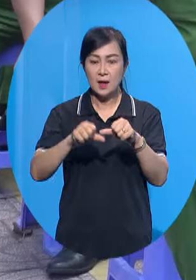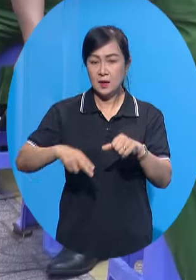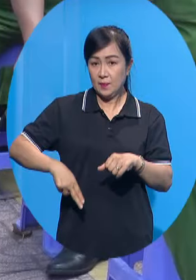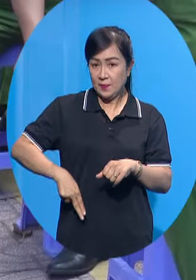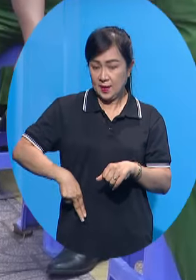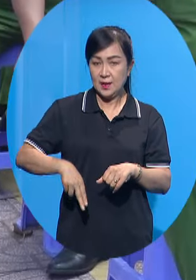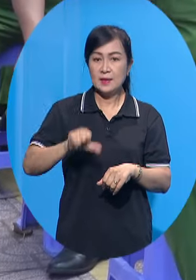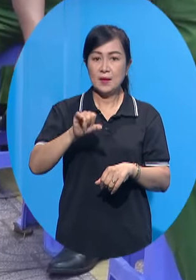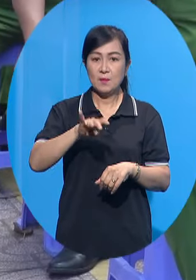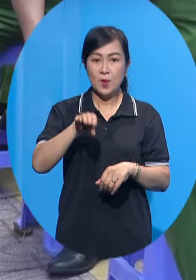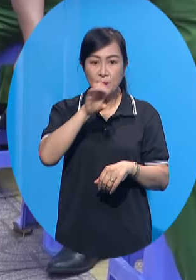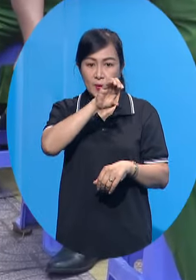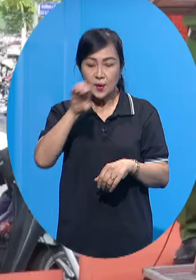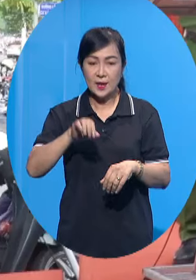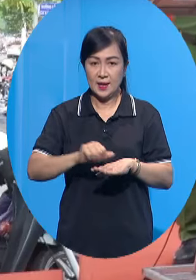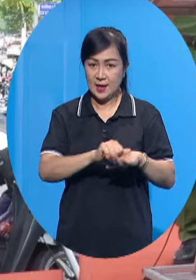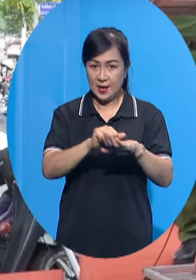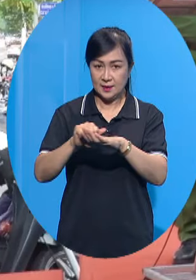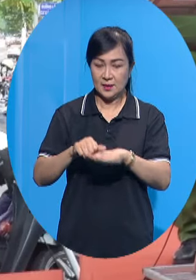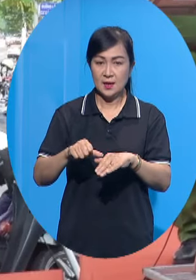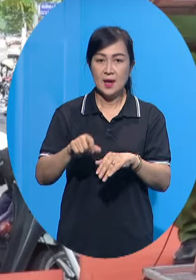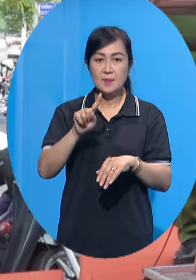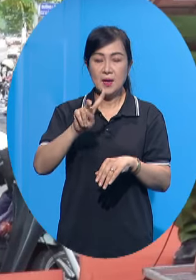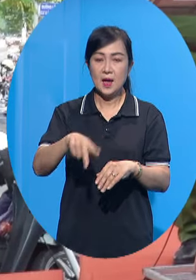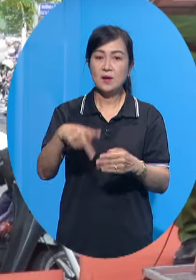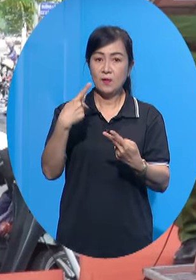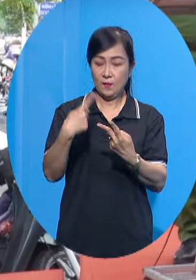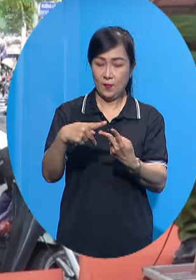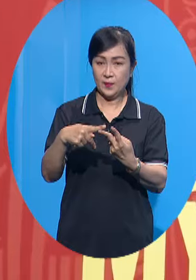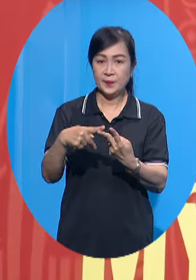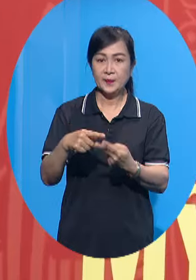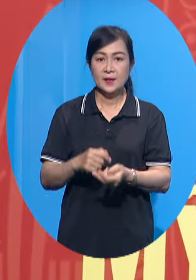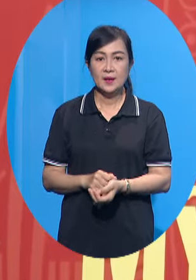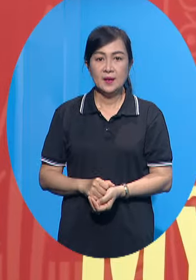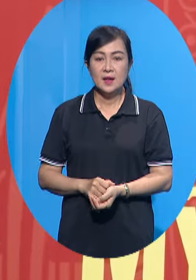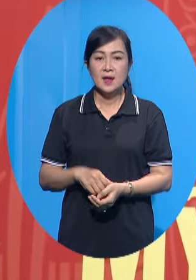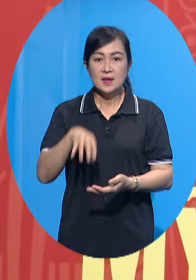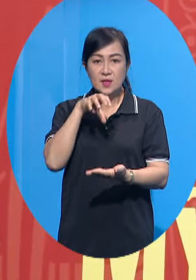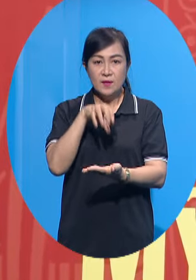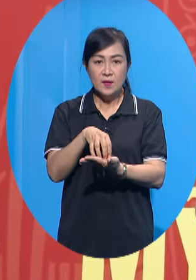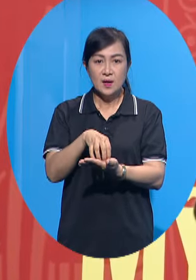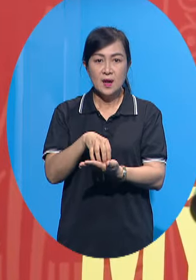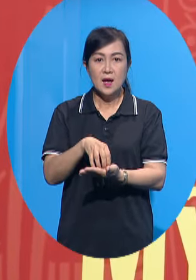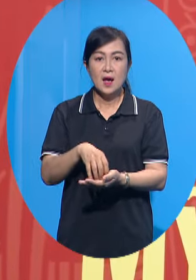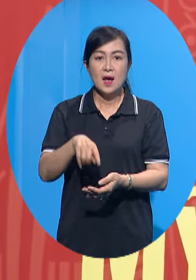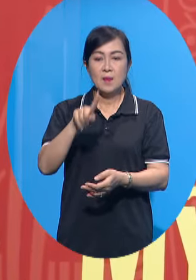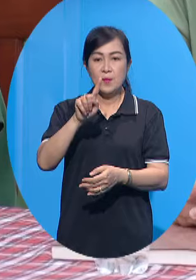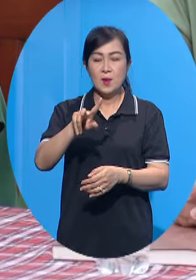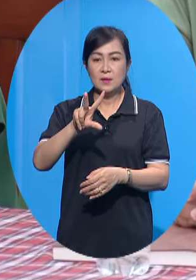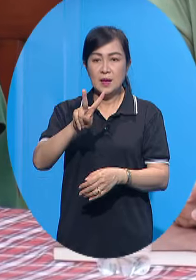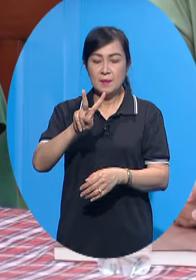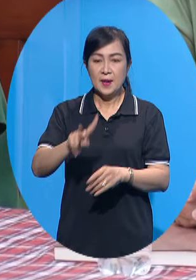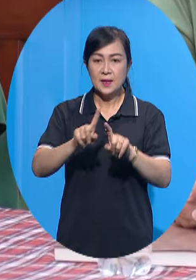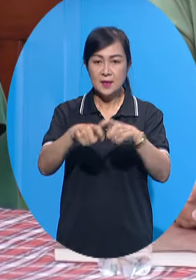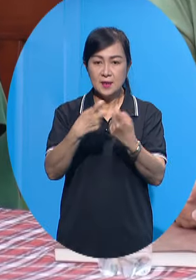phường với 64 mắt camera an ninh lắp đặt tại 12 khu phố. Bên cạnh đó, địa phương cũng vận động 182 hộ tự lắp camera